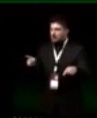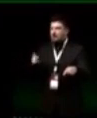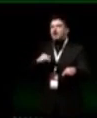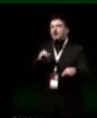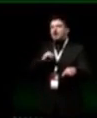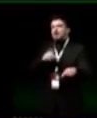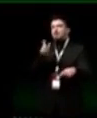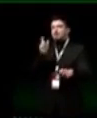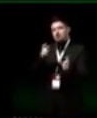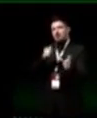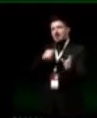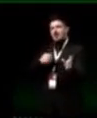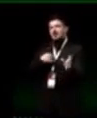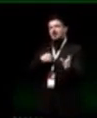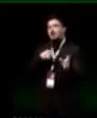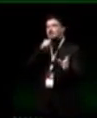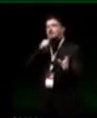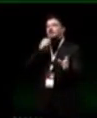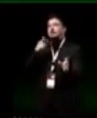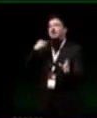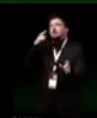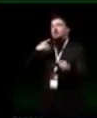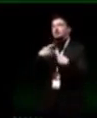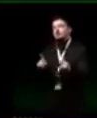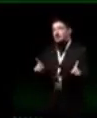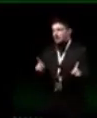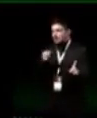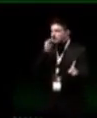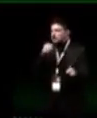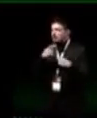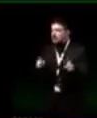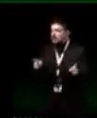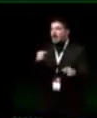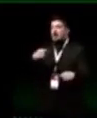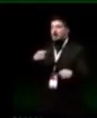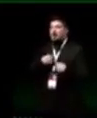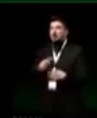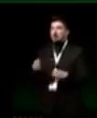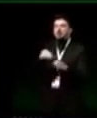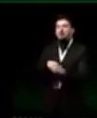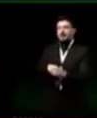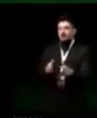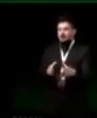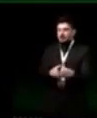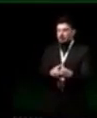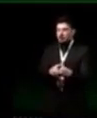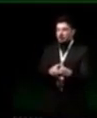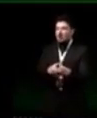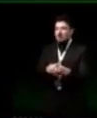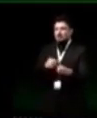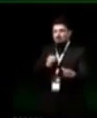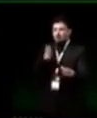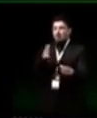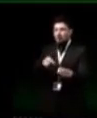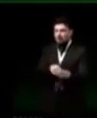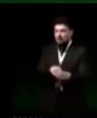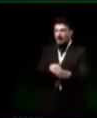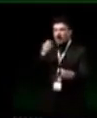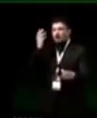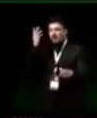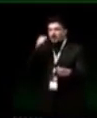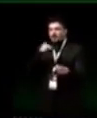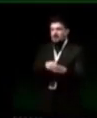Ma abbiamo bisogno di gente che sappia dire io dentro una comunità, che porti il proprio impegno, il proprio talento, la propria fantasia, la